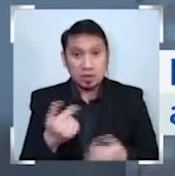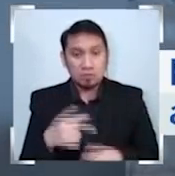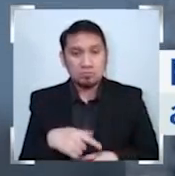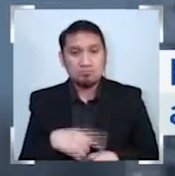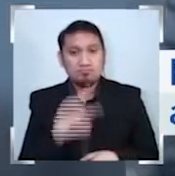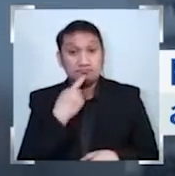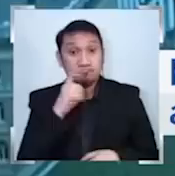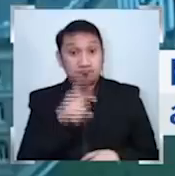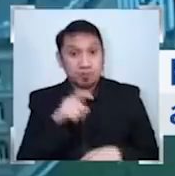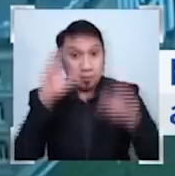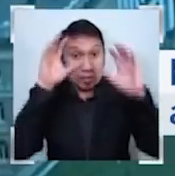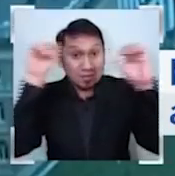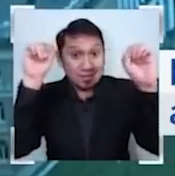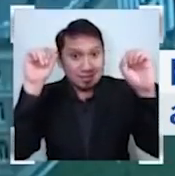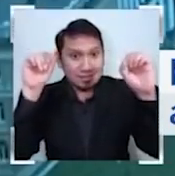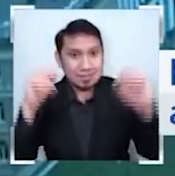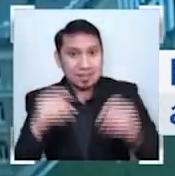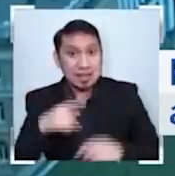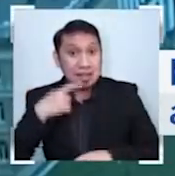Vladimir Putin.